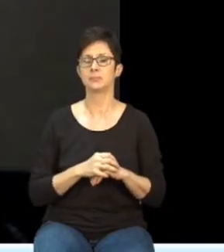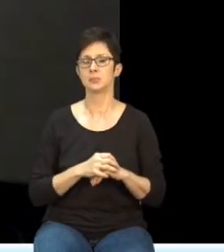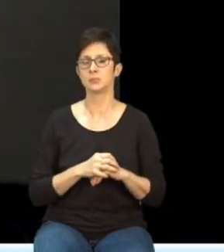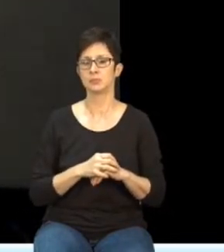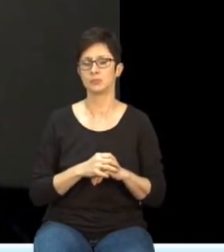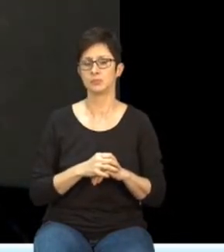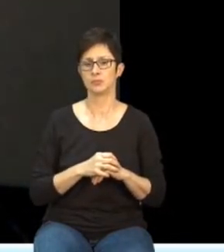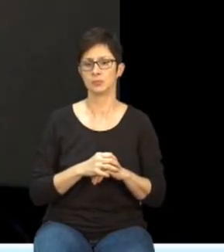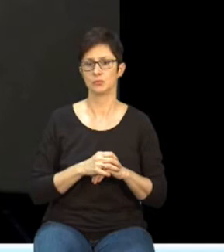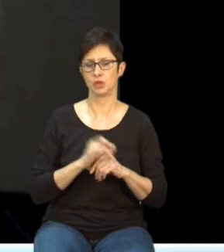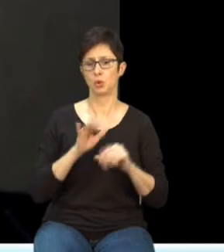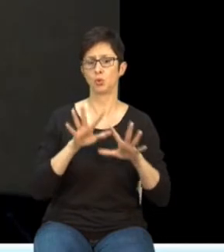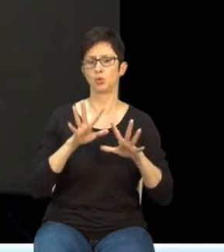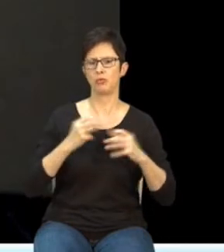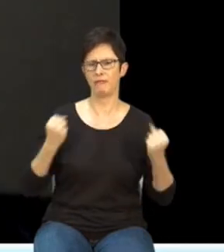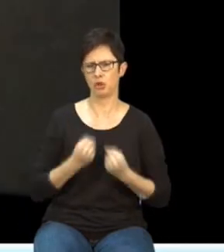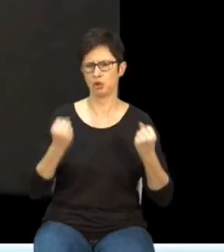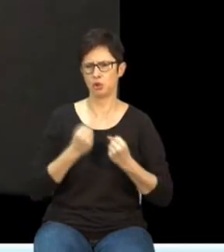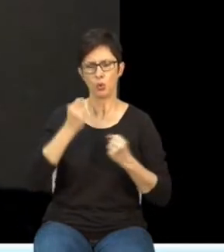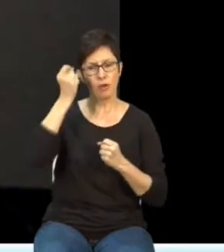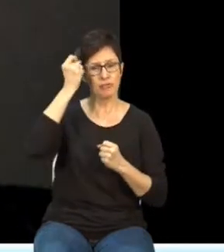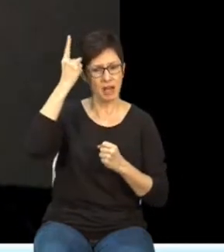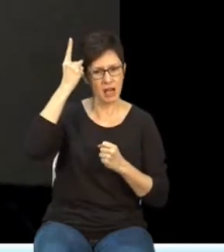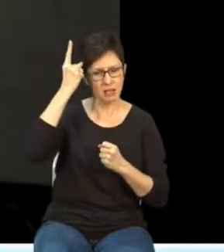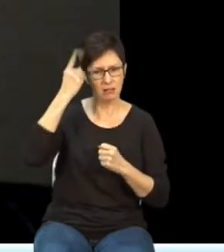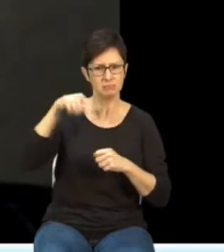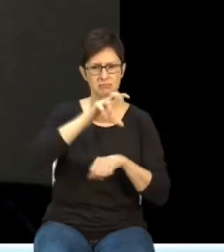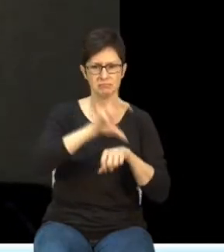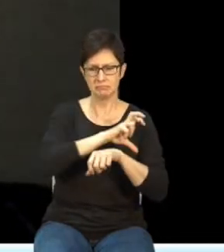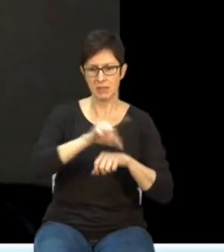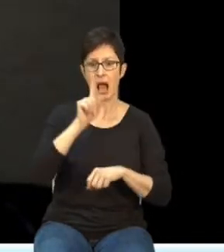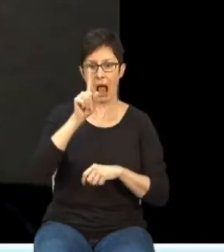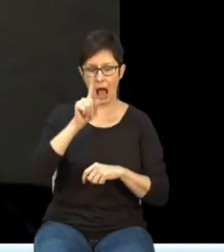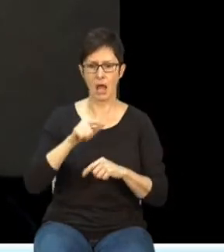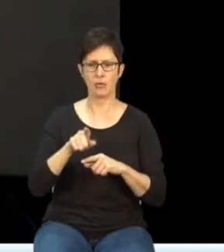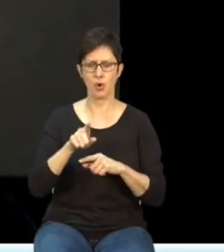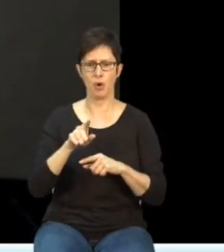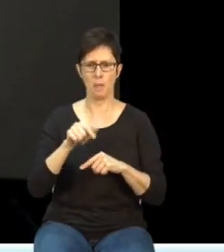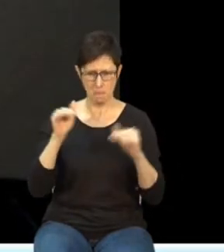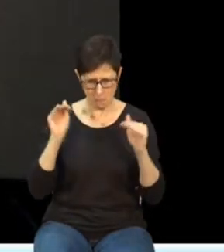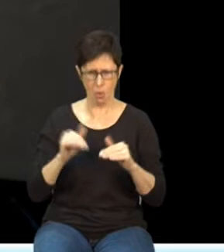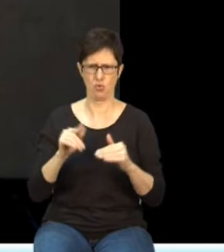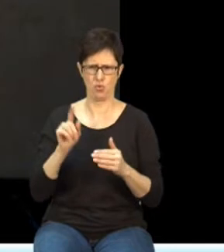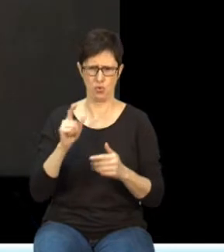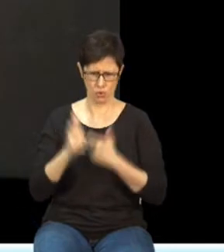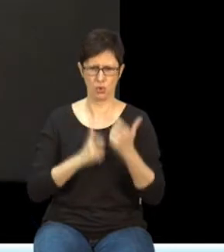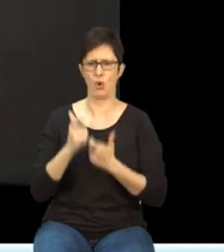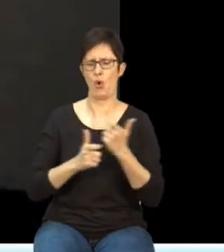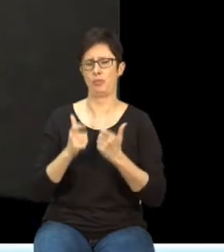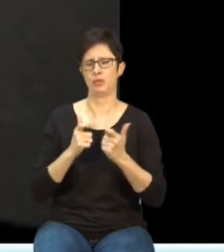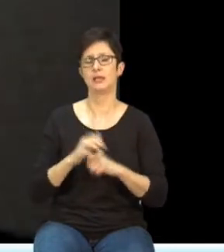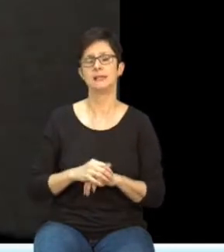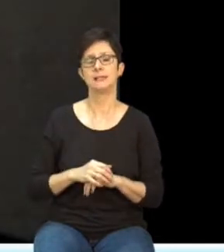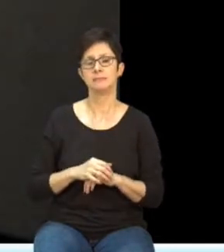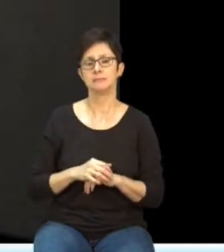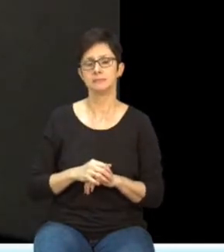dużo wysiłku intelektualnego inżynier u ale jest oczywiście do wykonania w związku z